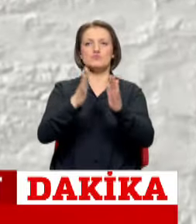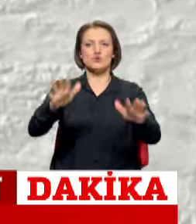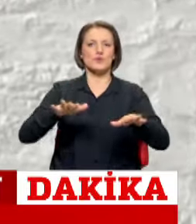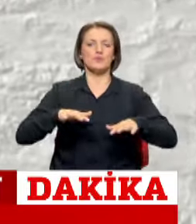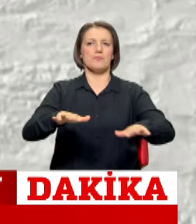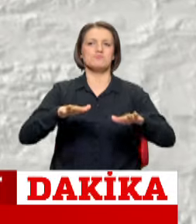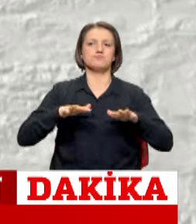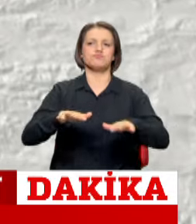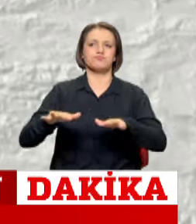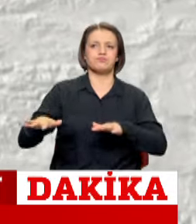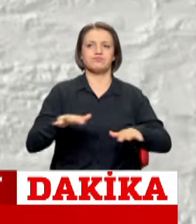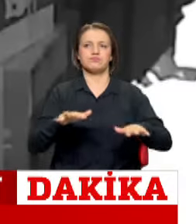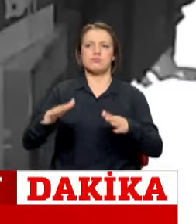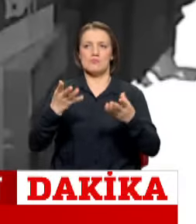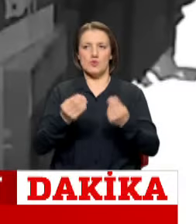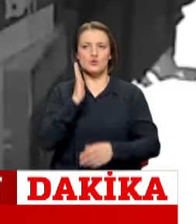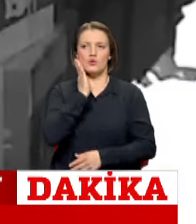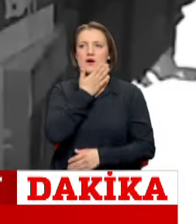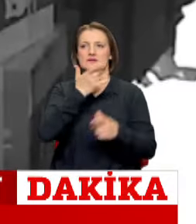büyüklüğünde depremle sarsıldı Tokat.